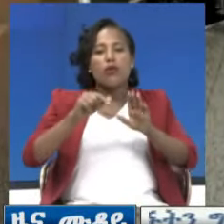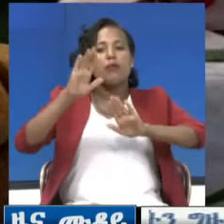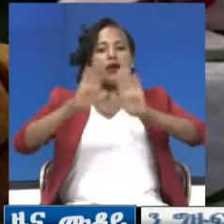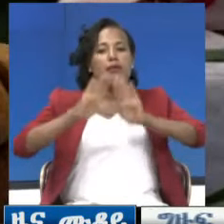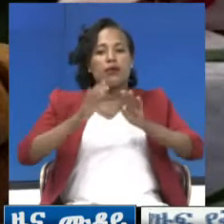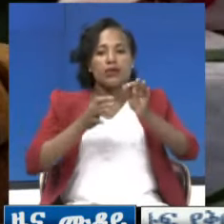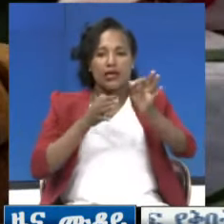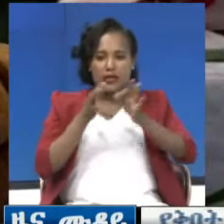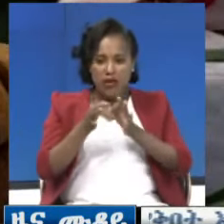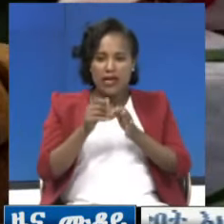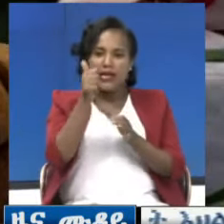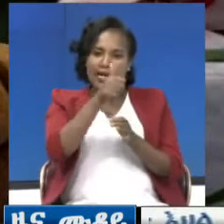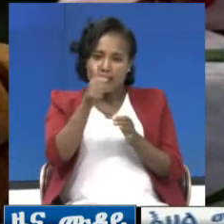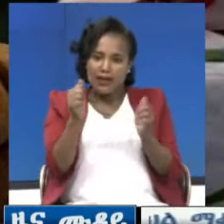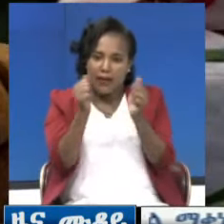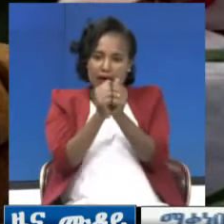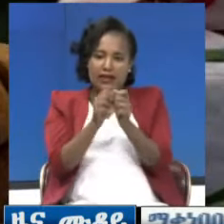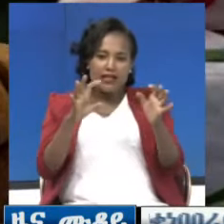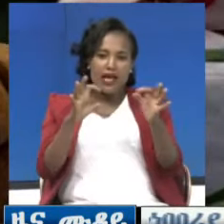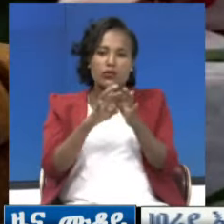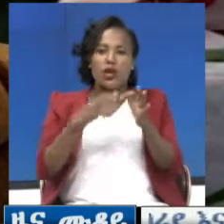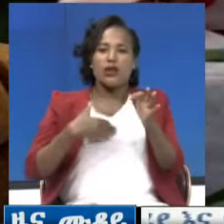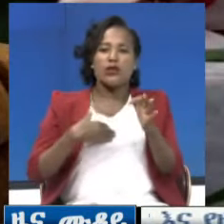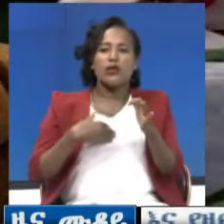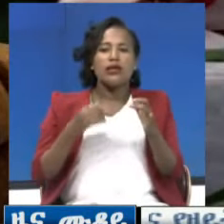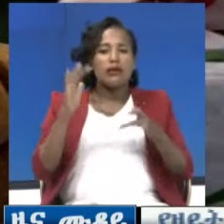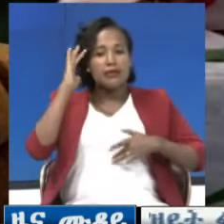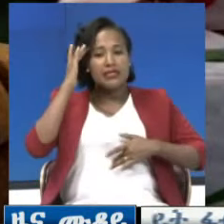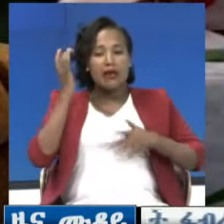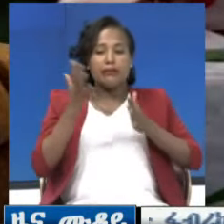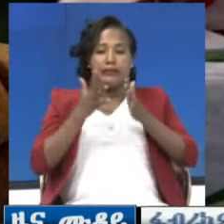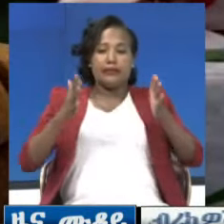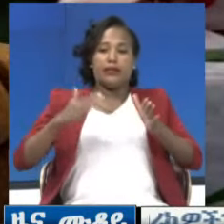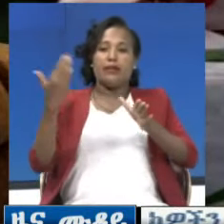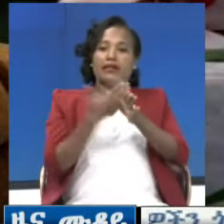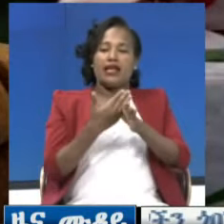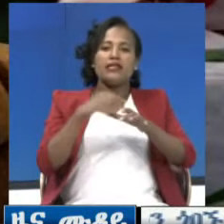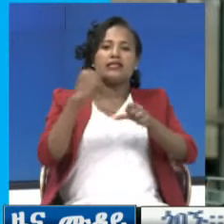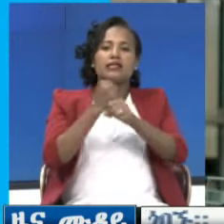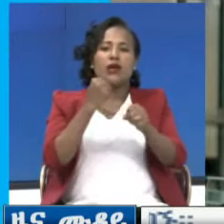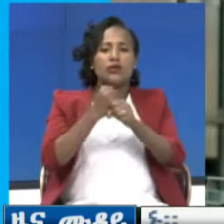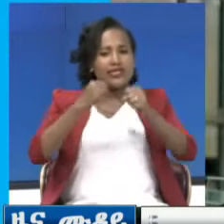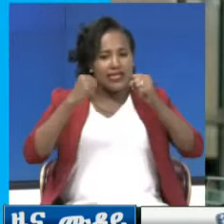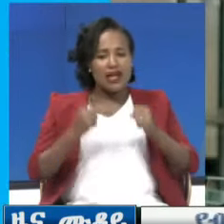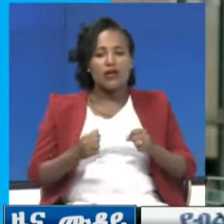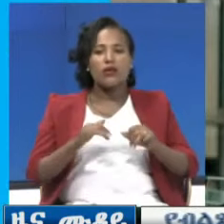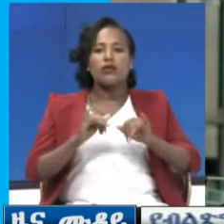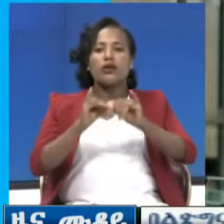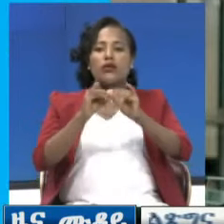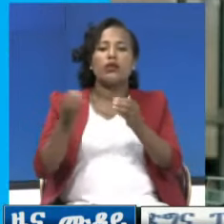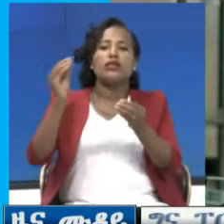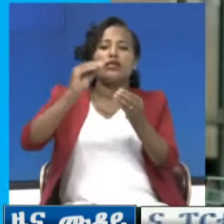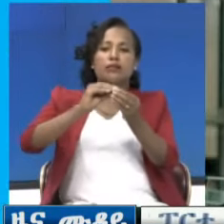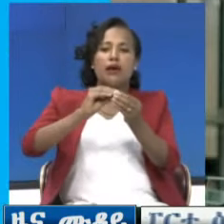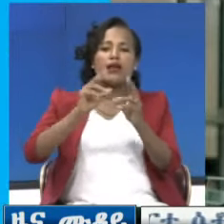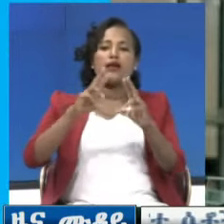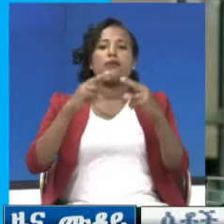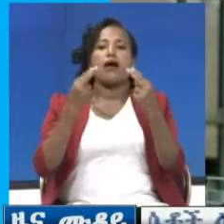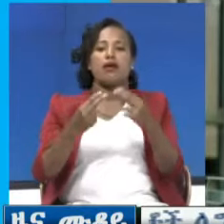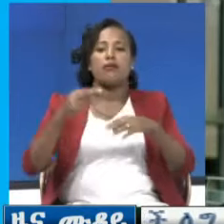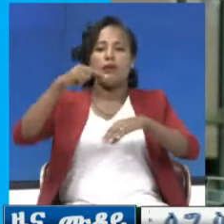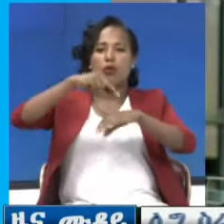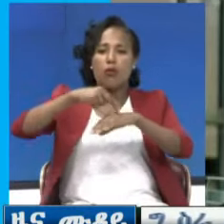መገምገሙን ገልጿል። ከአዲስ አበባ ጋር ተያይዞ ያለውን የወረርሽኝ ስርጭት ለመግታት ስራዎች ተጠናክረው እንዲቀጥሉ ተጨማሪ ግብረ ኃይል